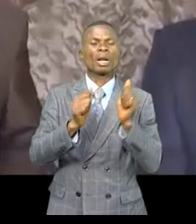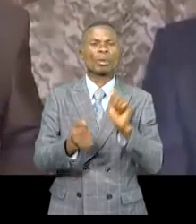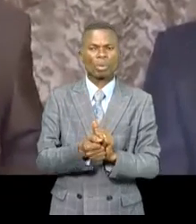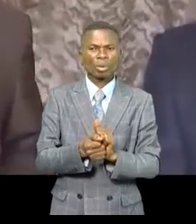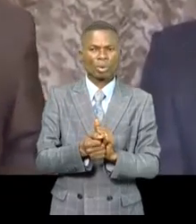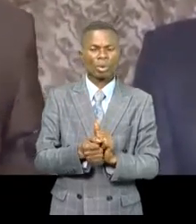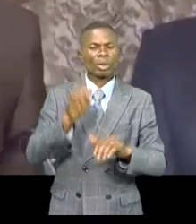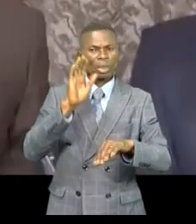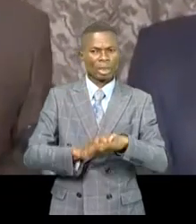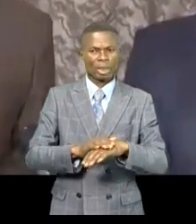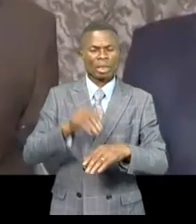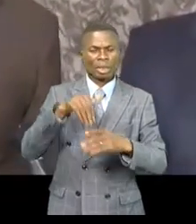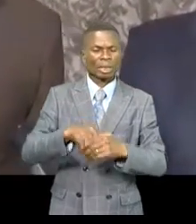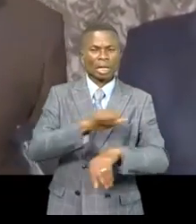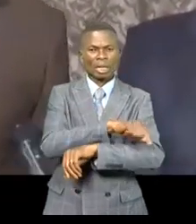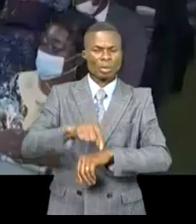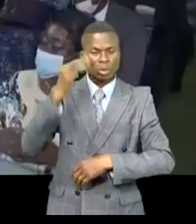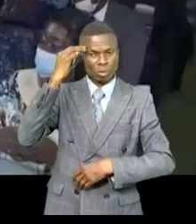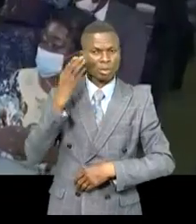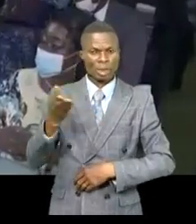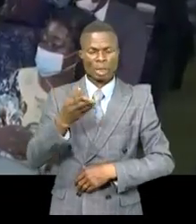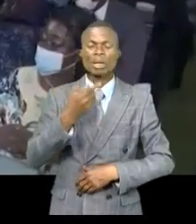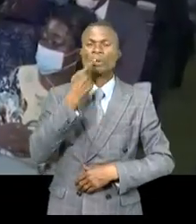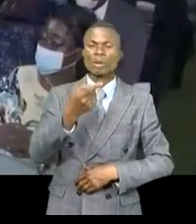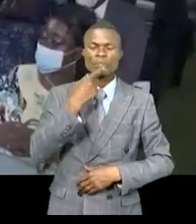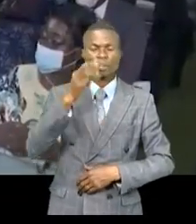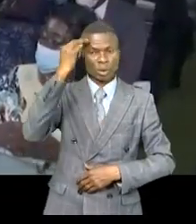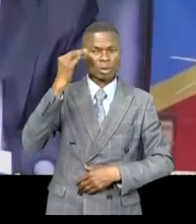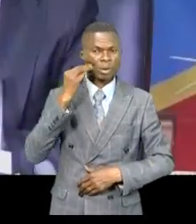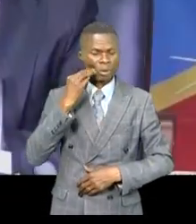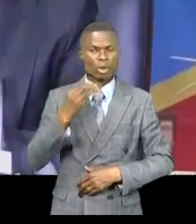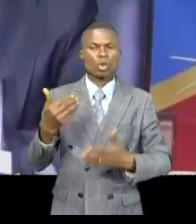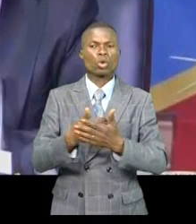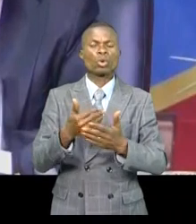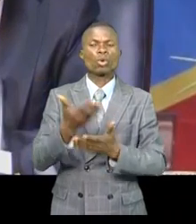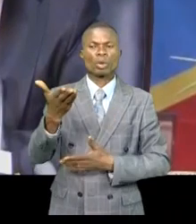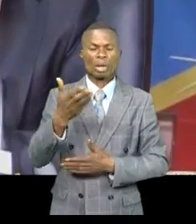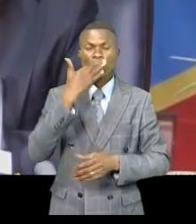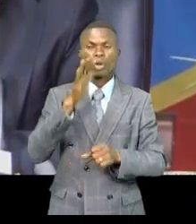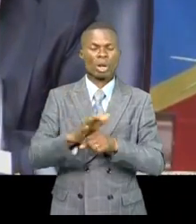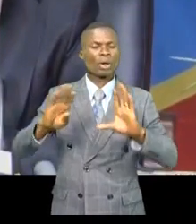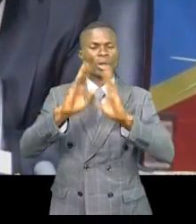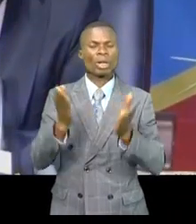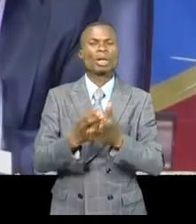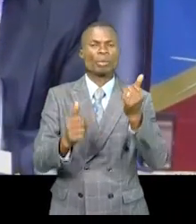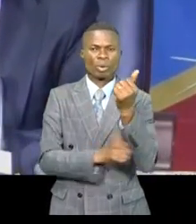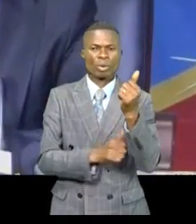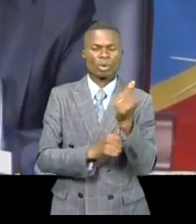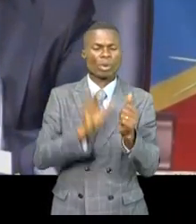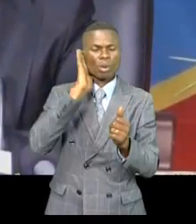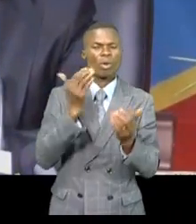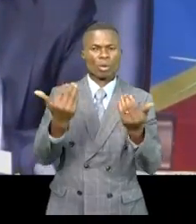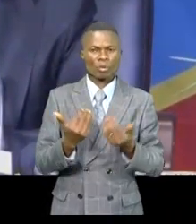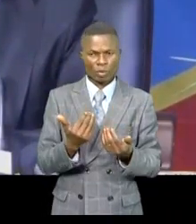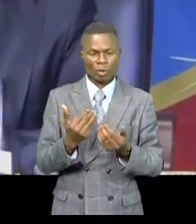qui prévaut au sein de ses ministères. Prenant la parole, le ministre nouvellement nommé a rassuré l'assistance de sa volonté de